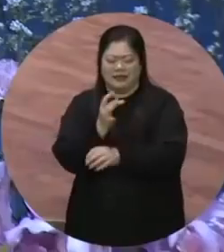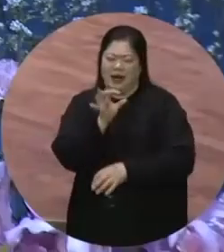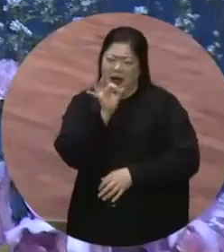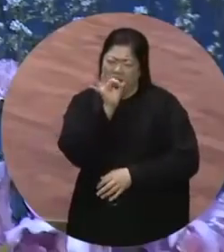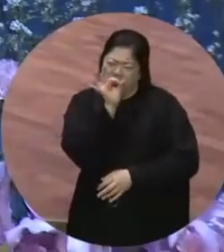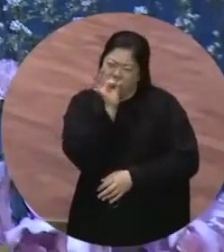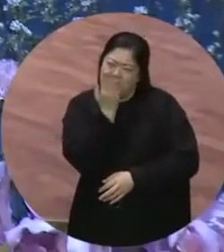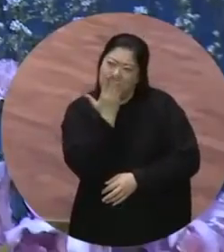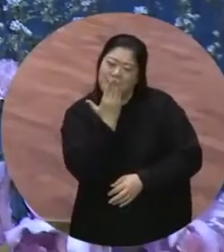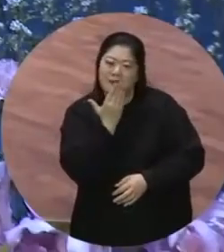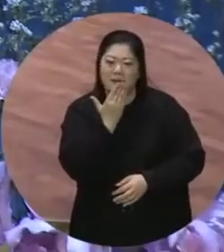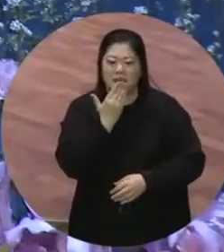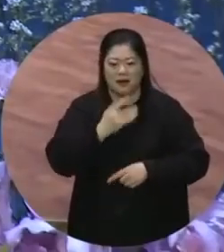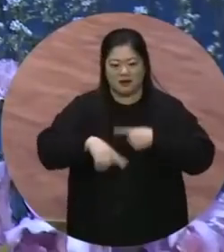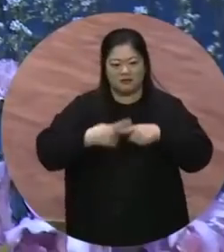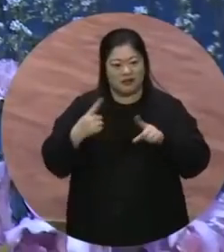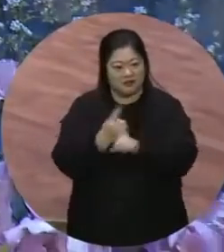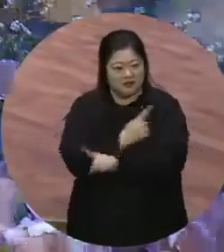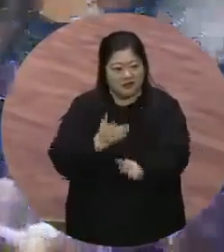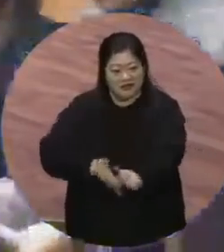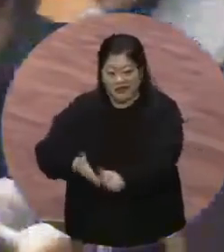수 있는 것도 할 수 있게 하신다.